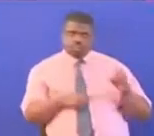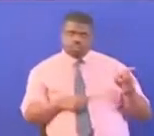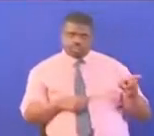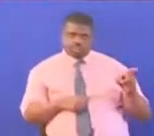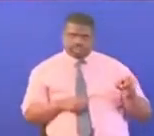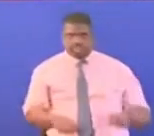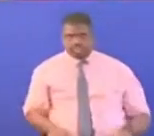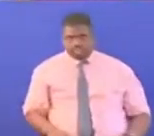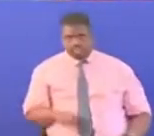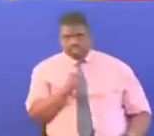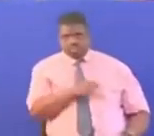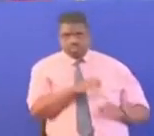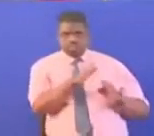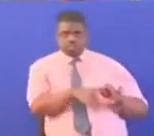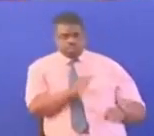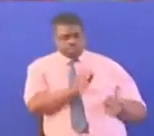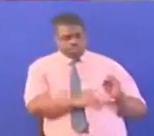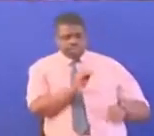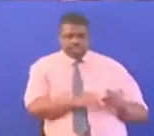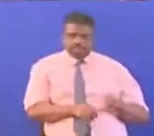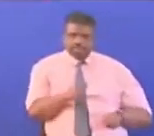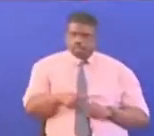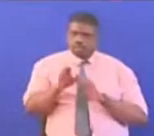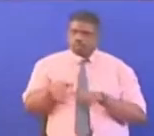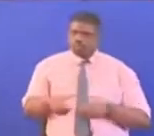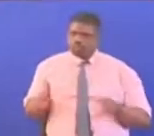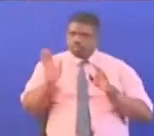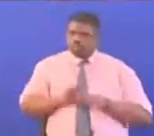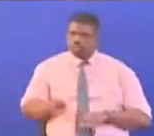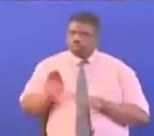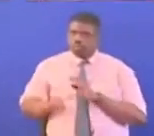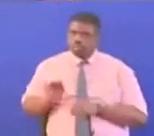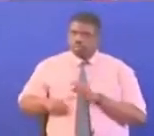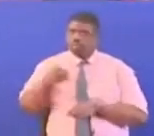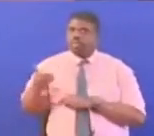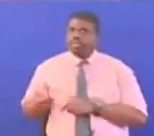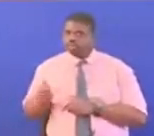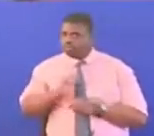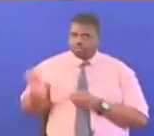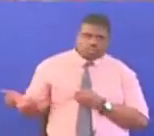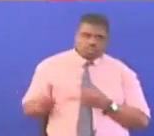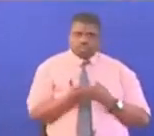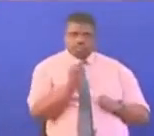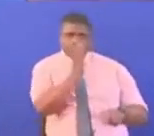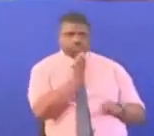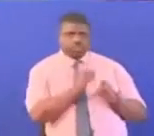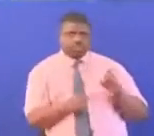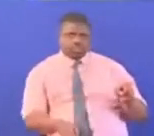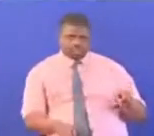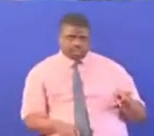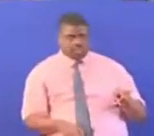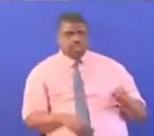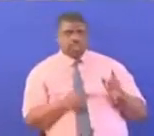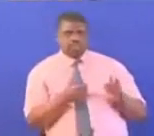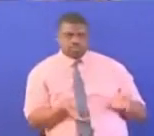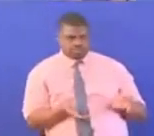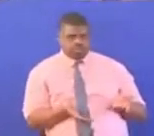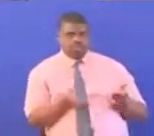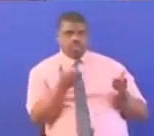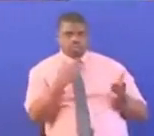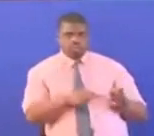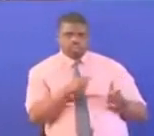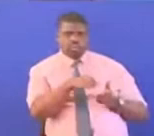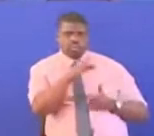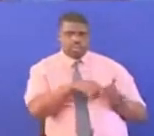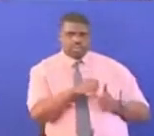Lakini wabunge wameichangia na wabunge wamekwisha kumaliza kuchangia. Baadaye tutakaporejea mchana, watakifuata kuchangiwa ni Waziri wa